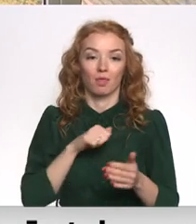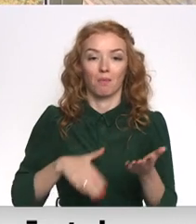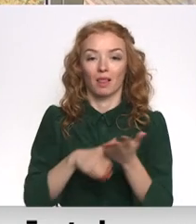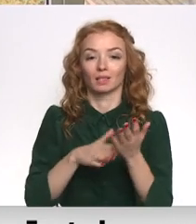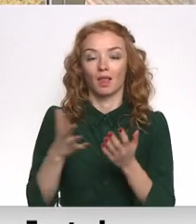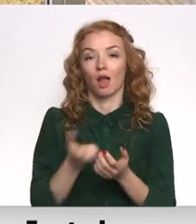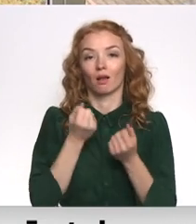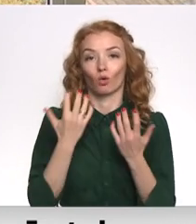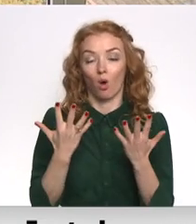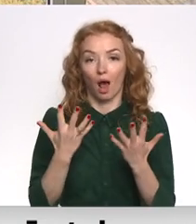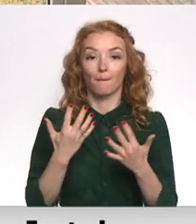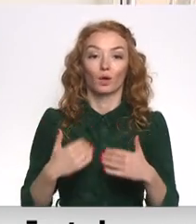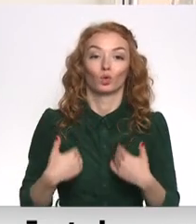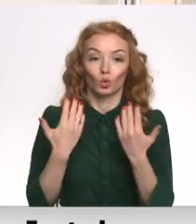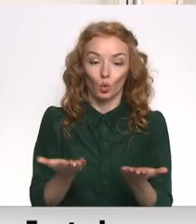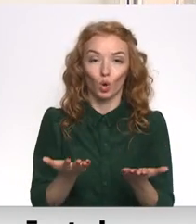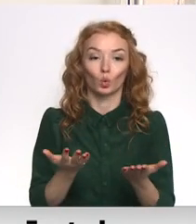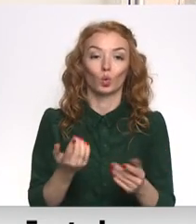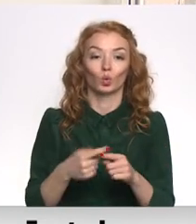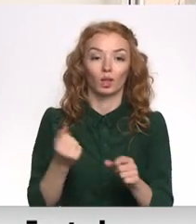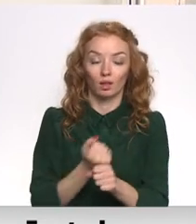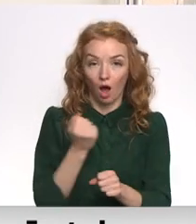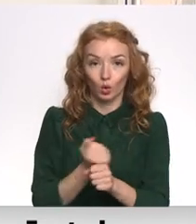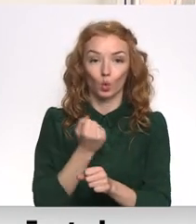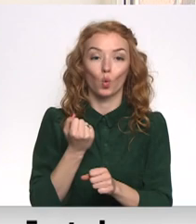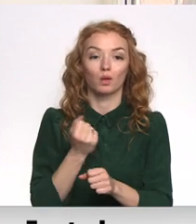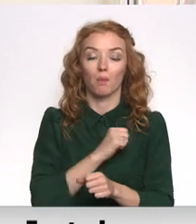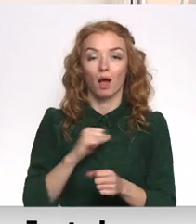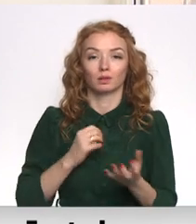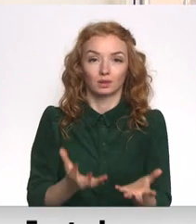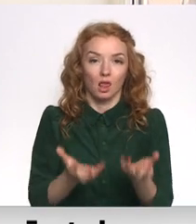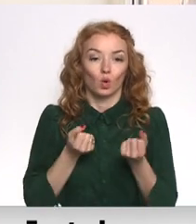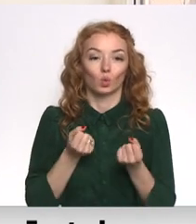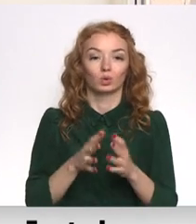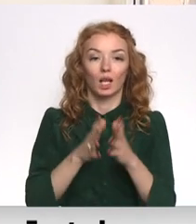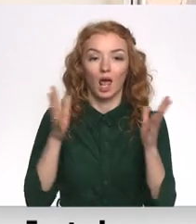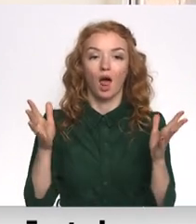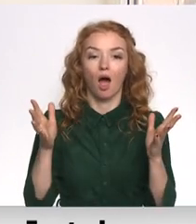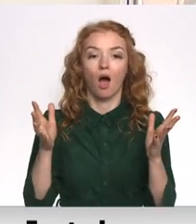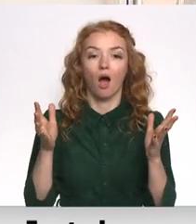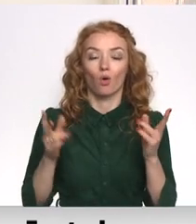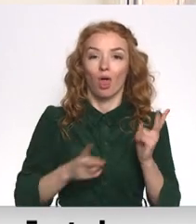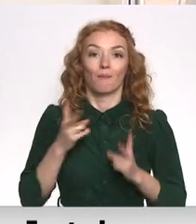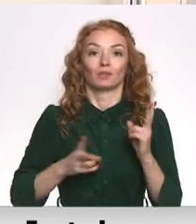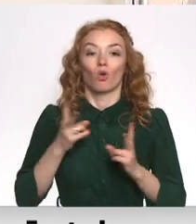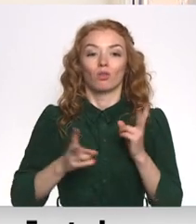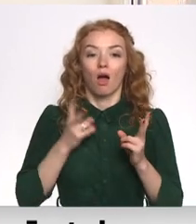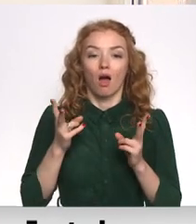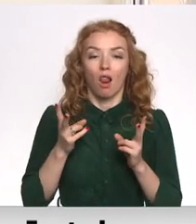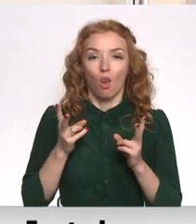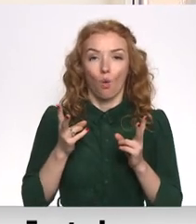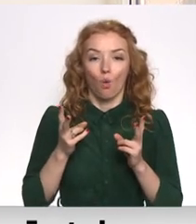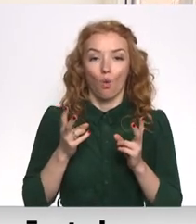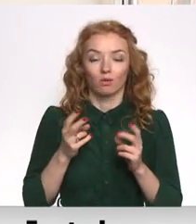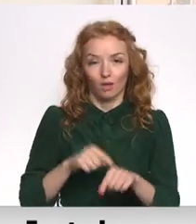sagādāt prieku, jo dodot un darot pats gūsti vēl lielāku to tādu emocionālo, nu tādu,